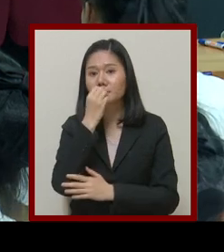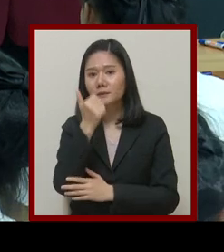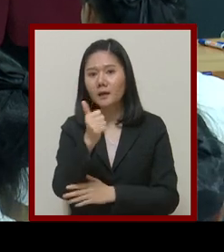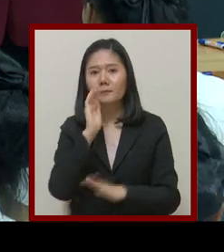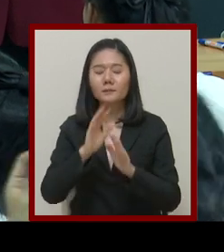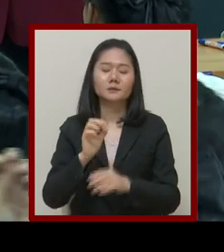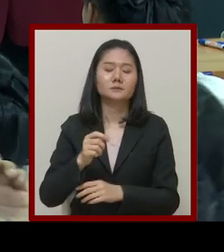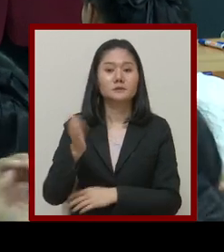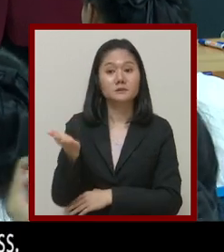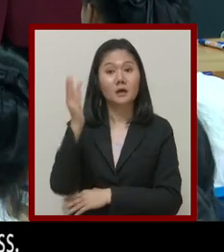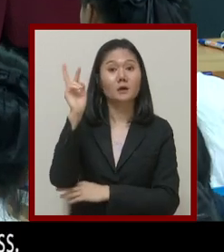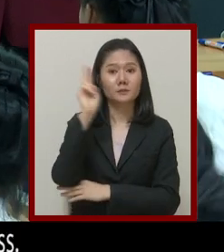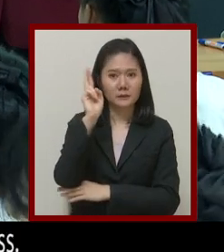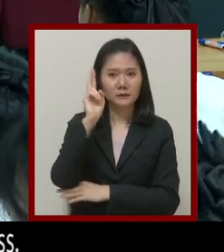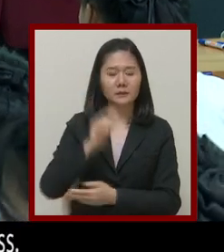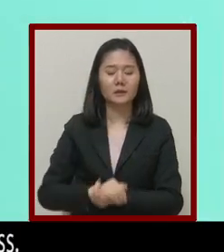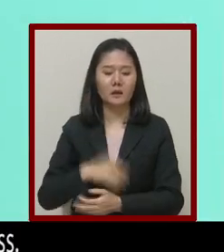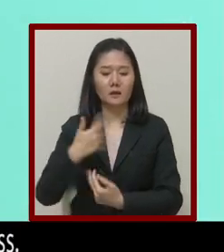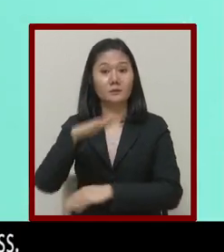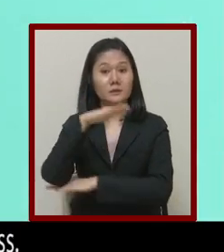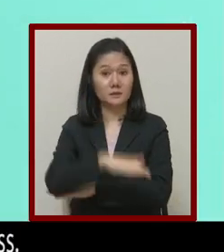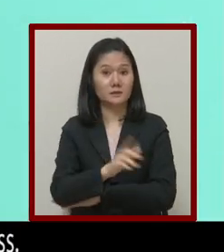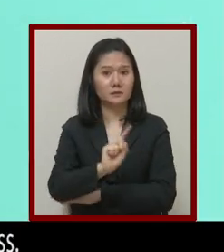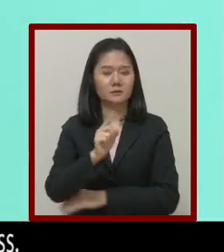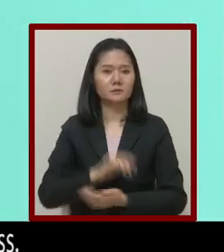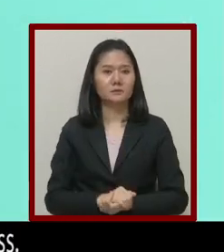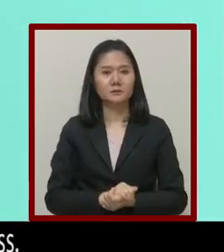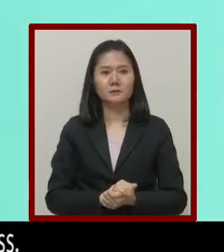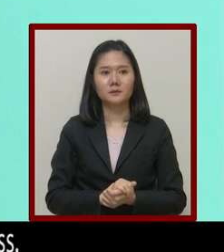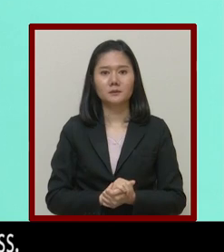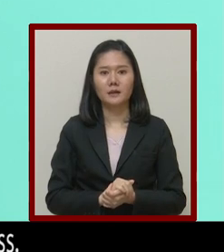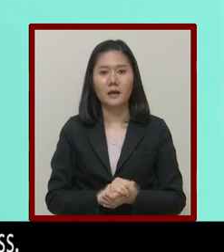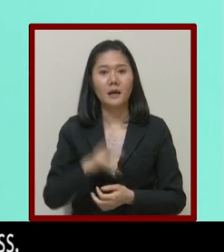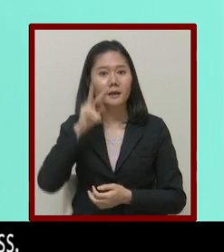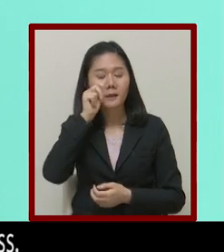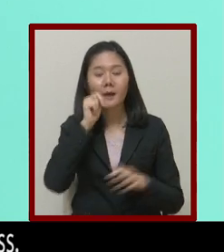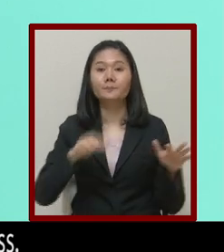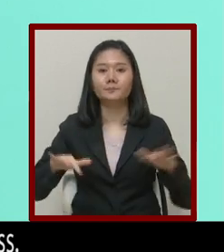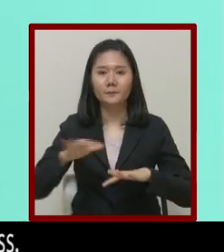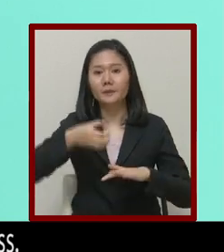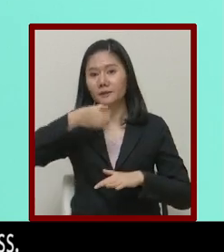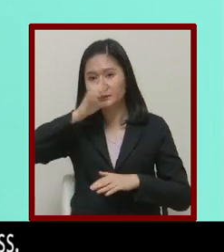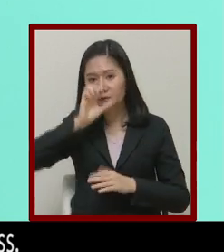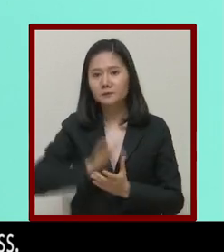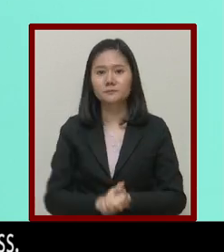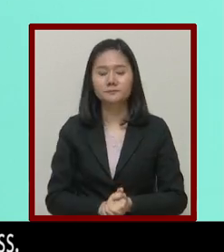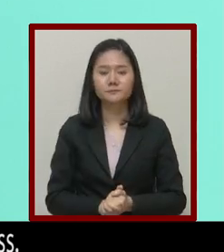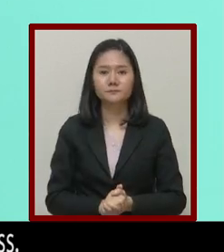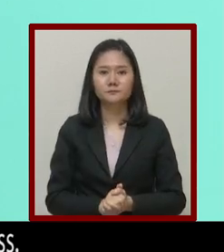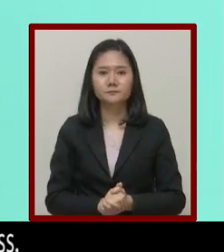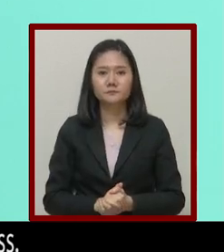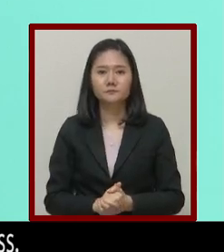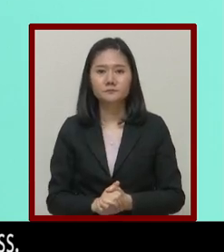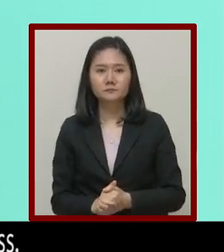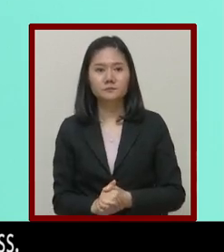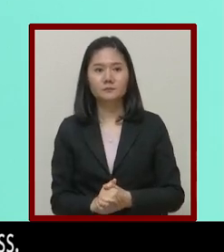ไม่เกิน2มื้อแล้วก็มื้อเย็นเนี่ยอาจจะรับเป็นน้ำปานะได้แทนหรืองดแล้วก็